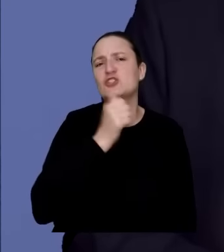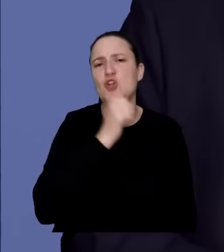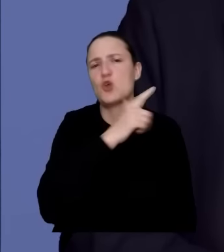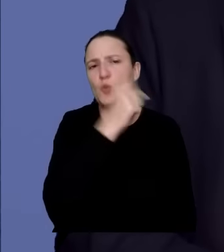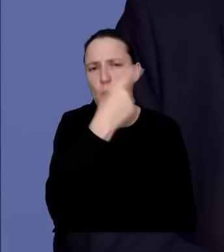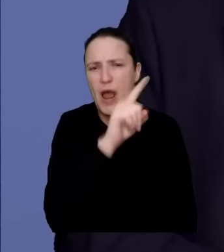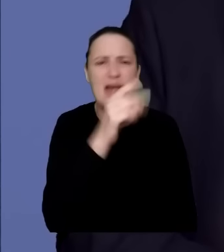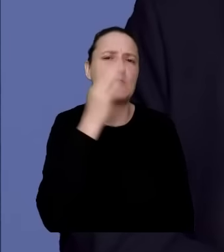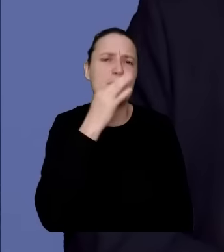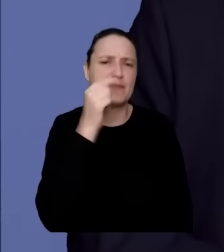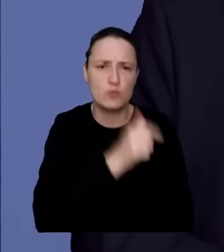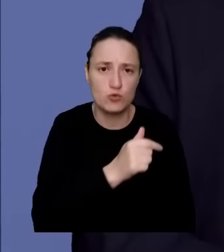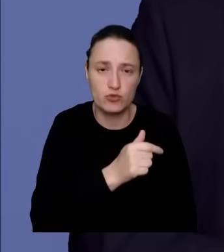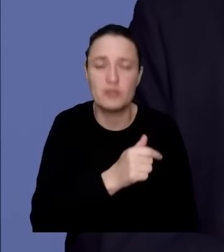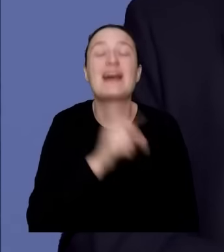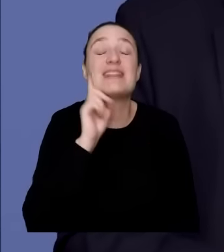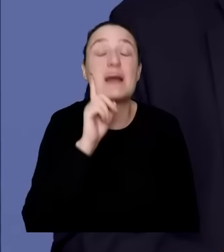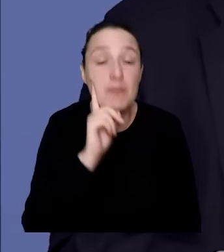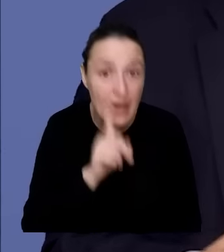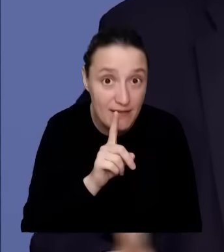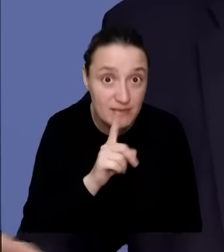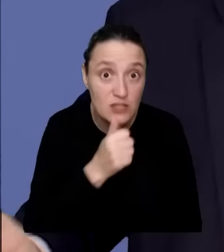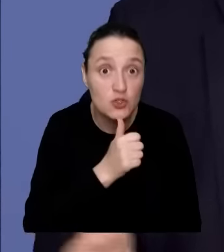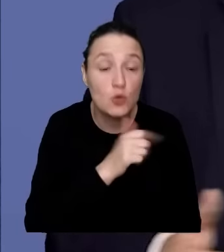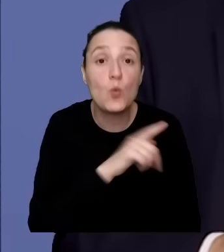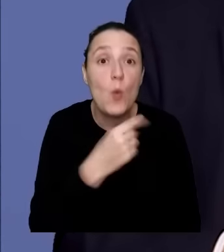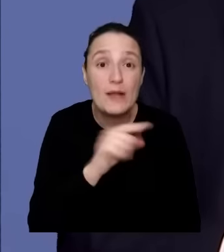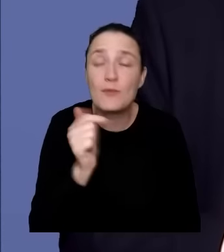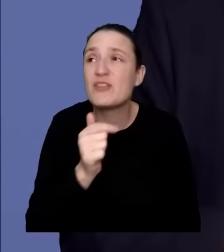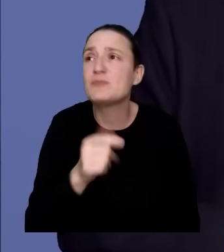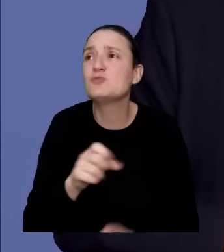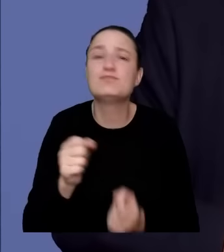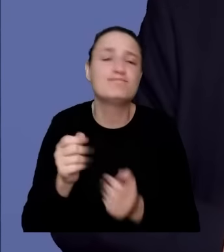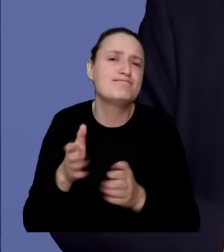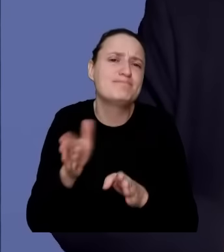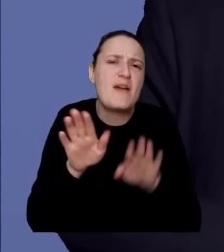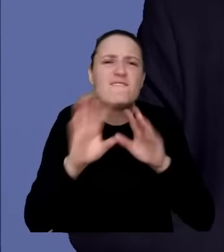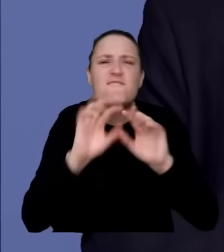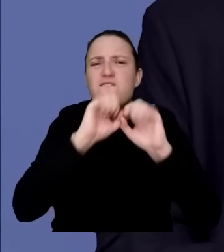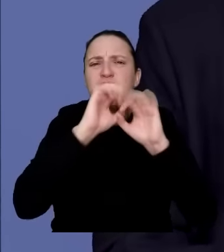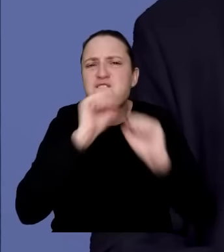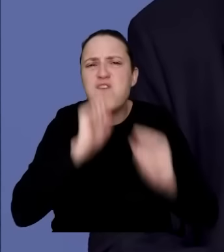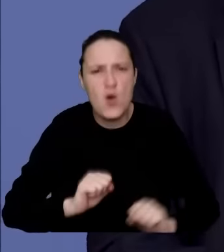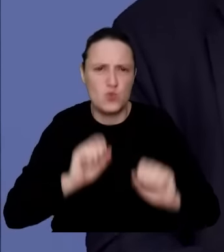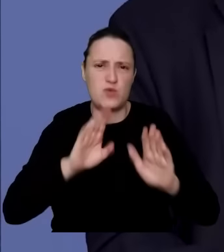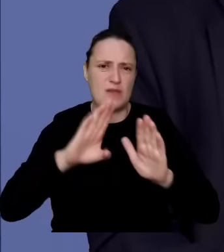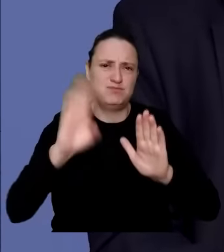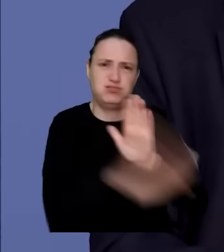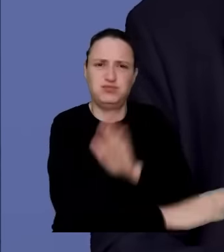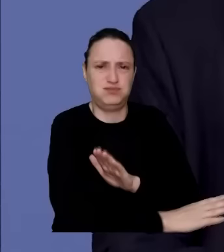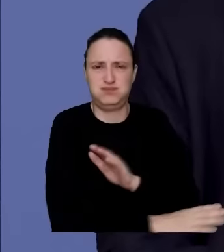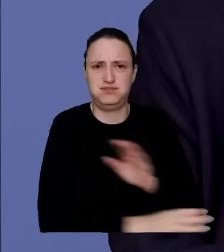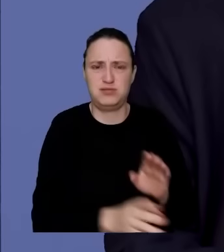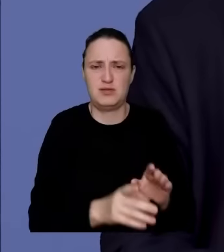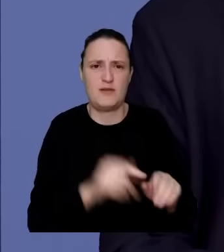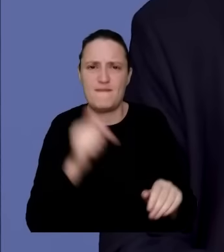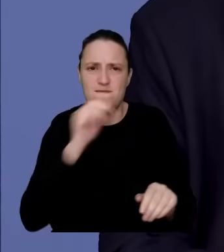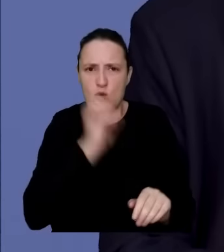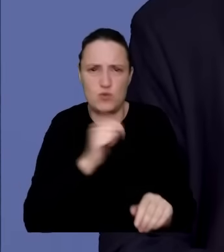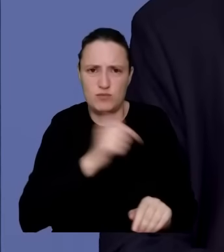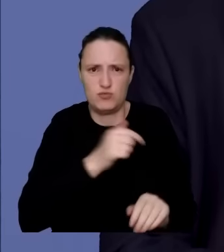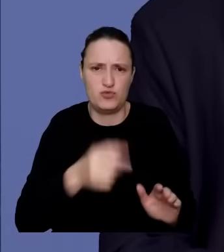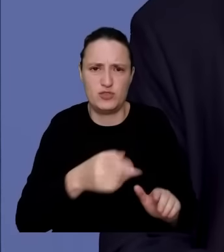tak naprawdę powinien być oddalony i Wyjęty spod wszelkiego rodzaju rozważań bo zielony ład